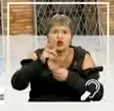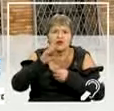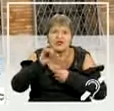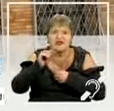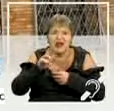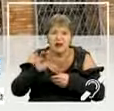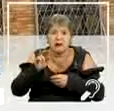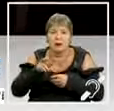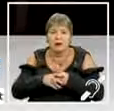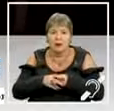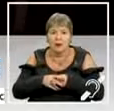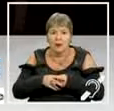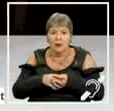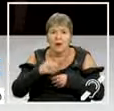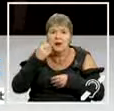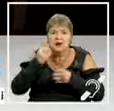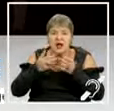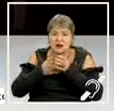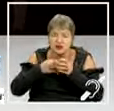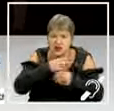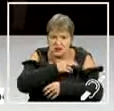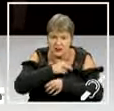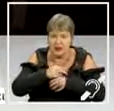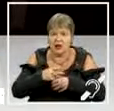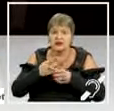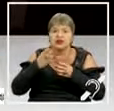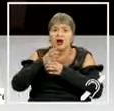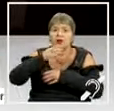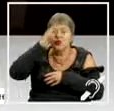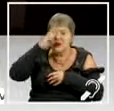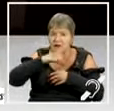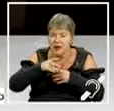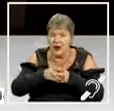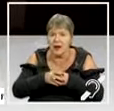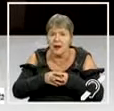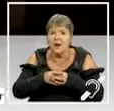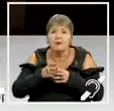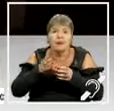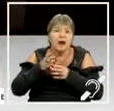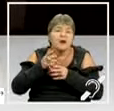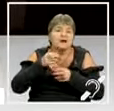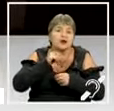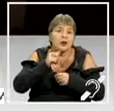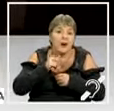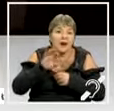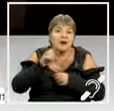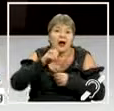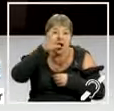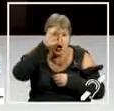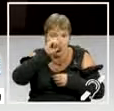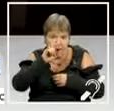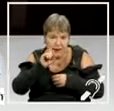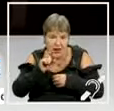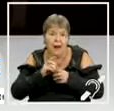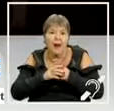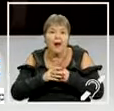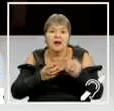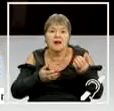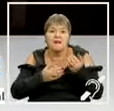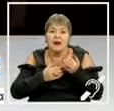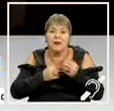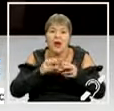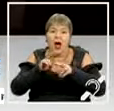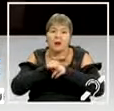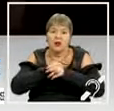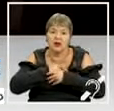Severin. La internare și în cursul zilei lucrurile au decurs normal, însă peste noapte bebelușul a